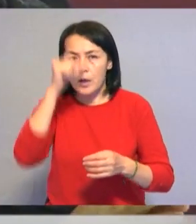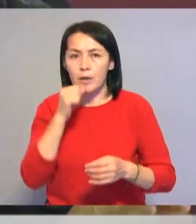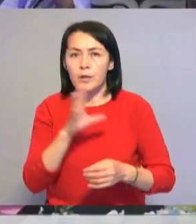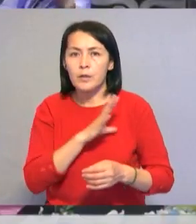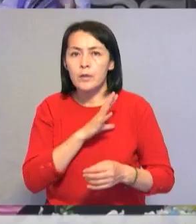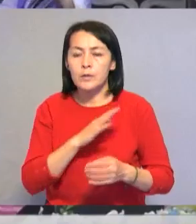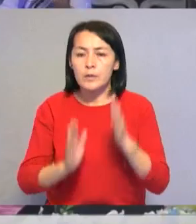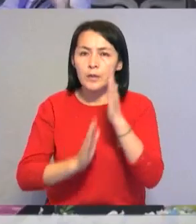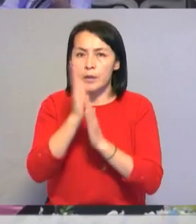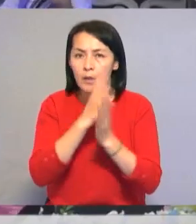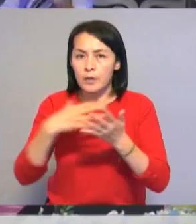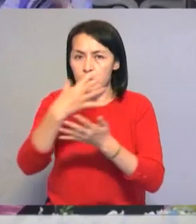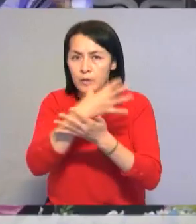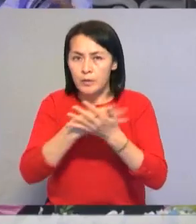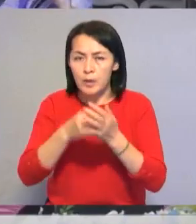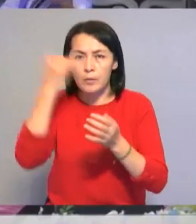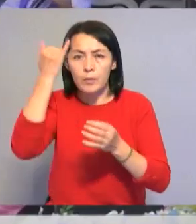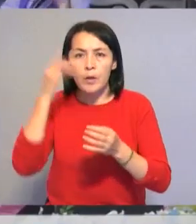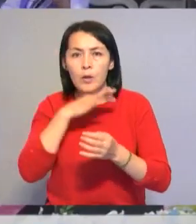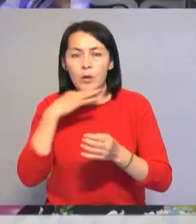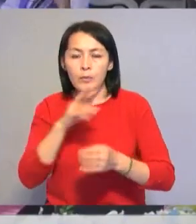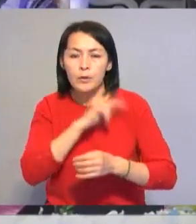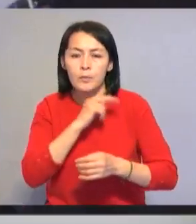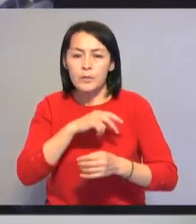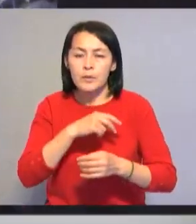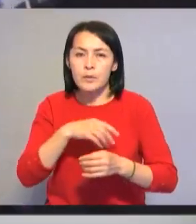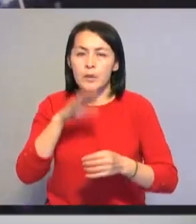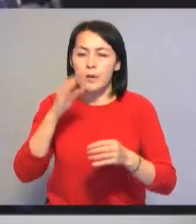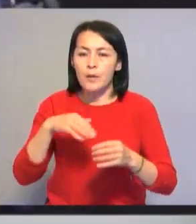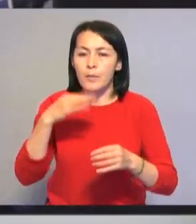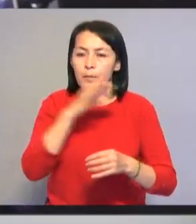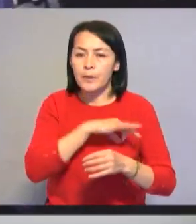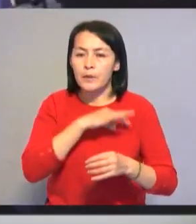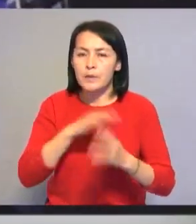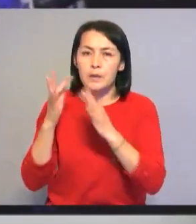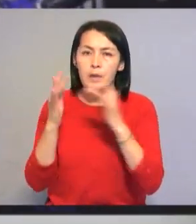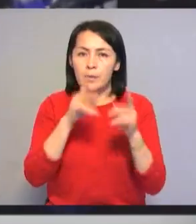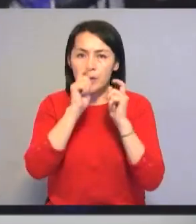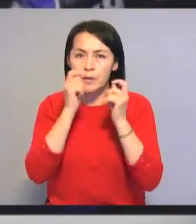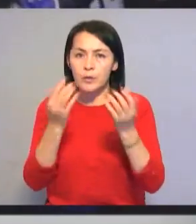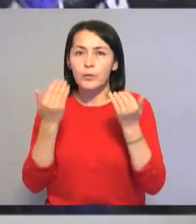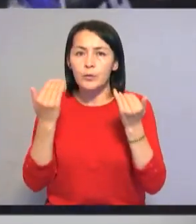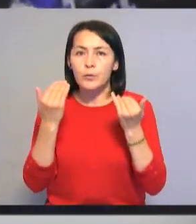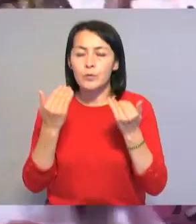саналады. Егінін жинап, төл басын көбейтіп, еңбегінің жемісін табиғаттың сарқылмас сыйын көретін де